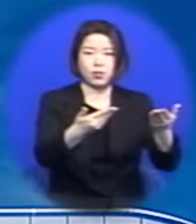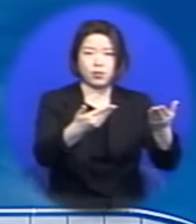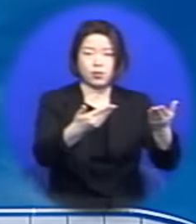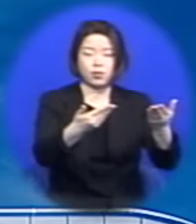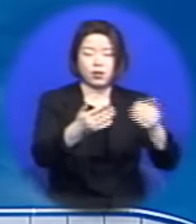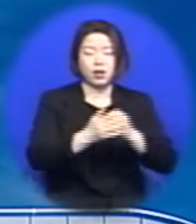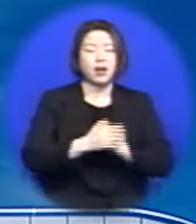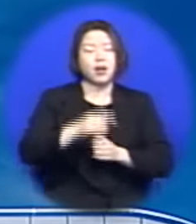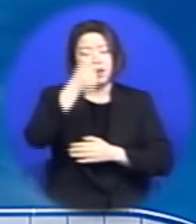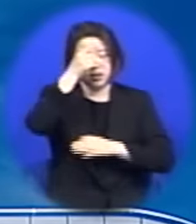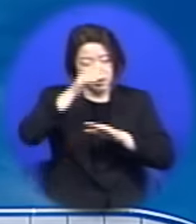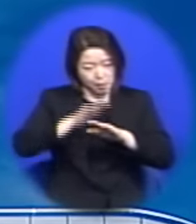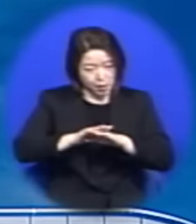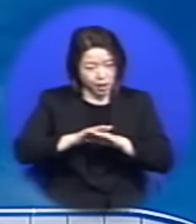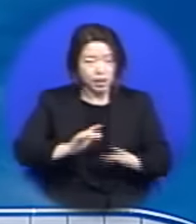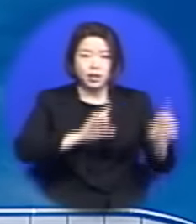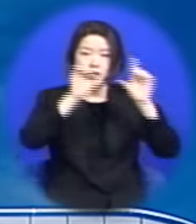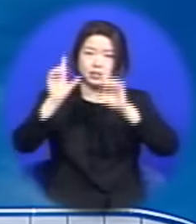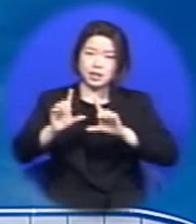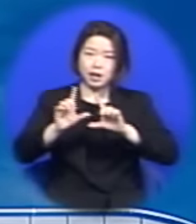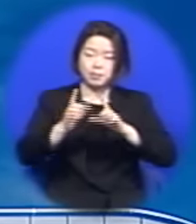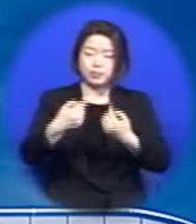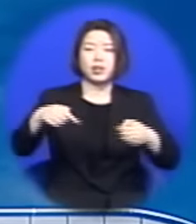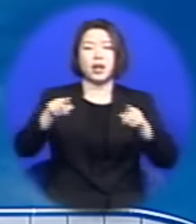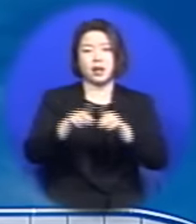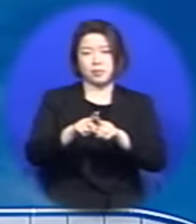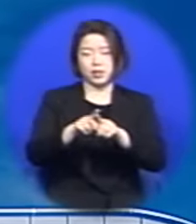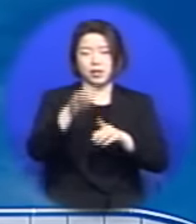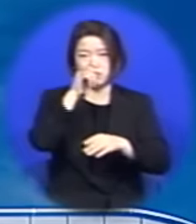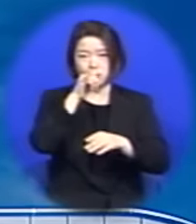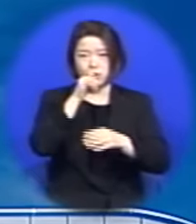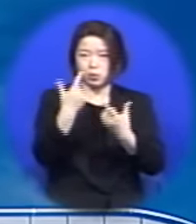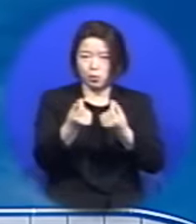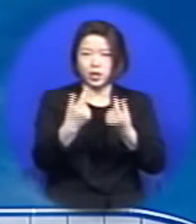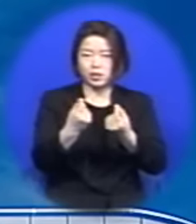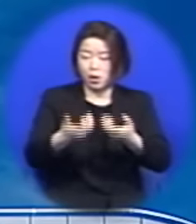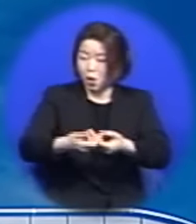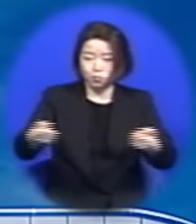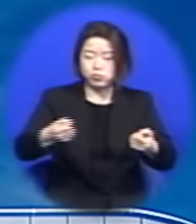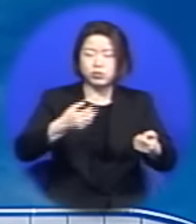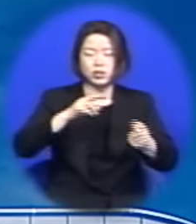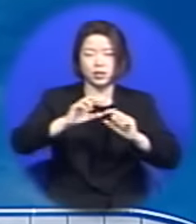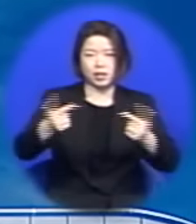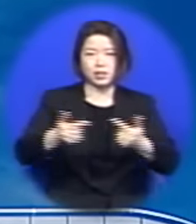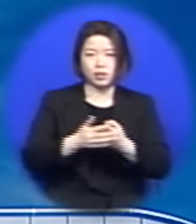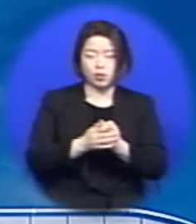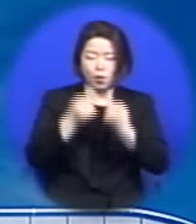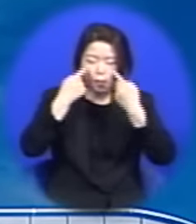삶은 같은 거예요 리 이것을 정 알아야 한다는